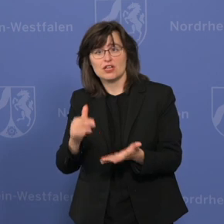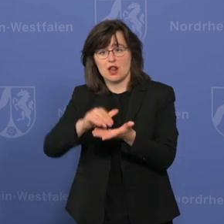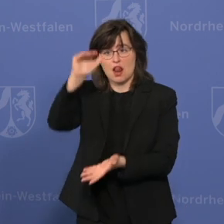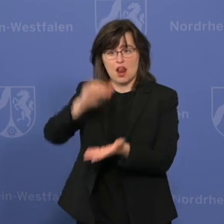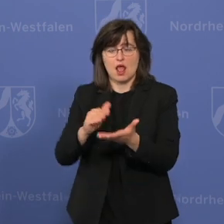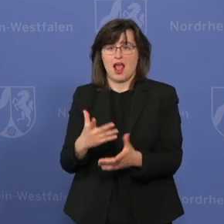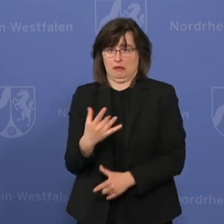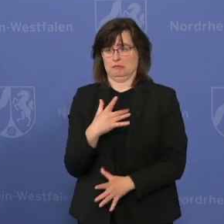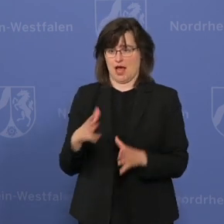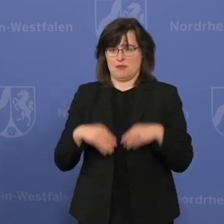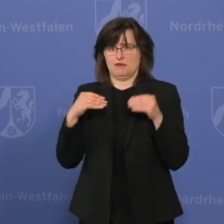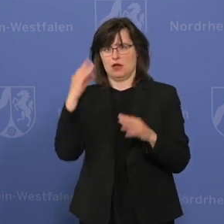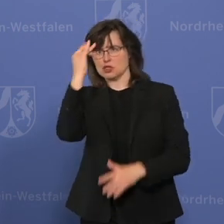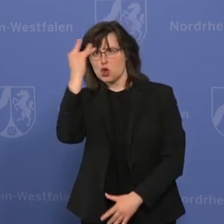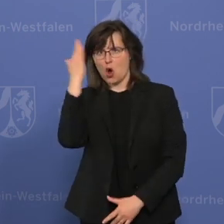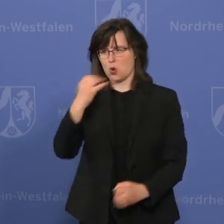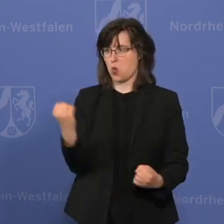Anfang befürchten mussten.